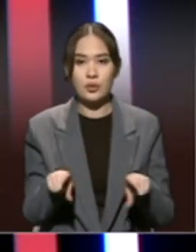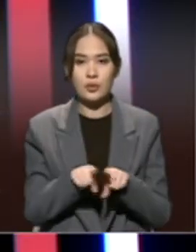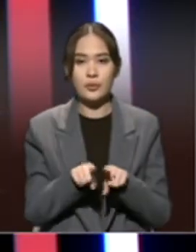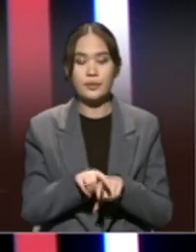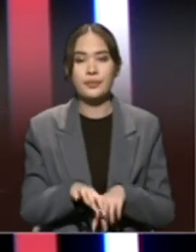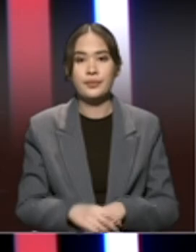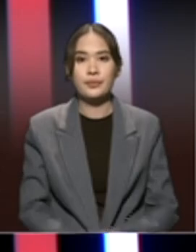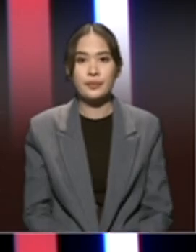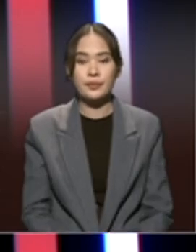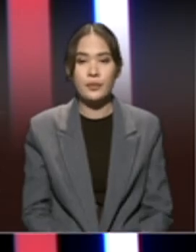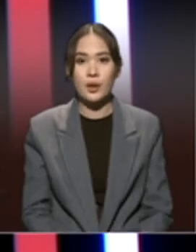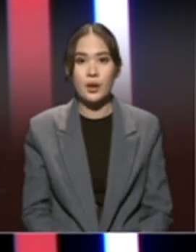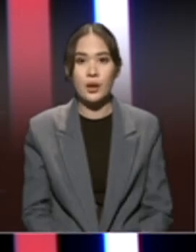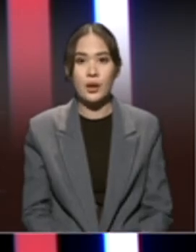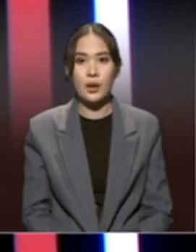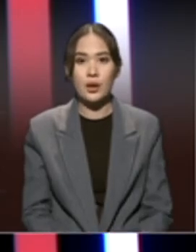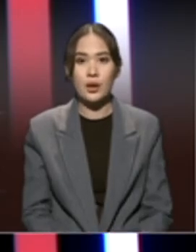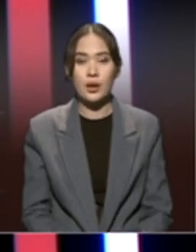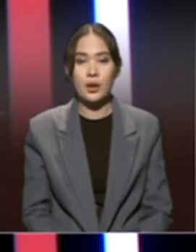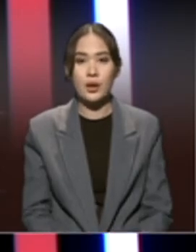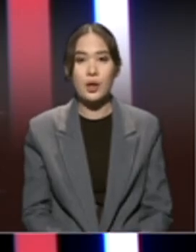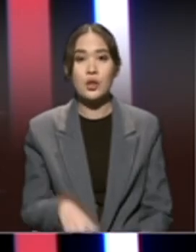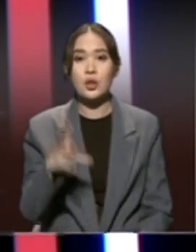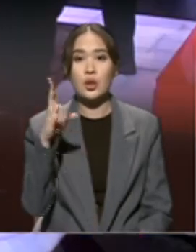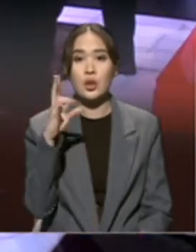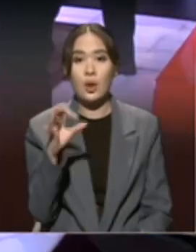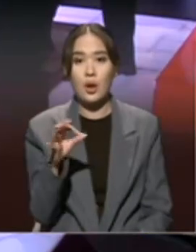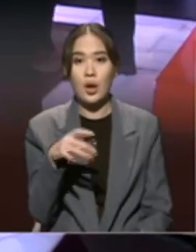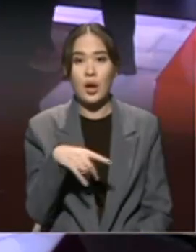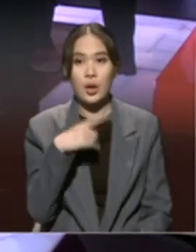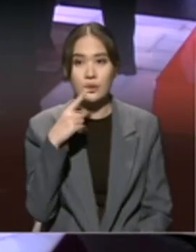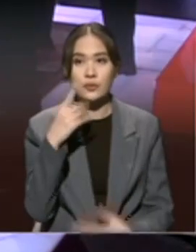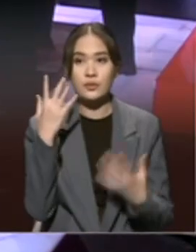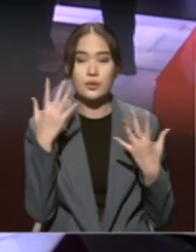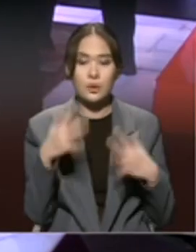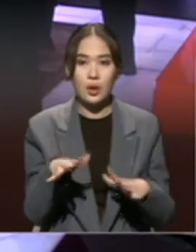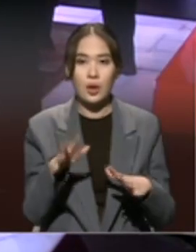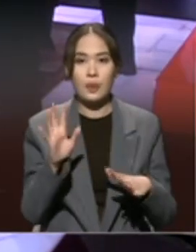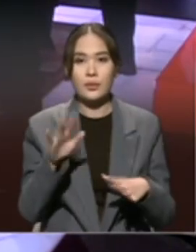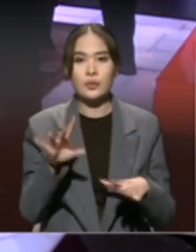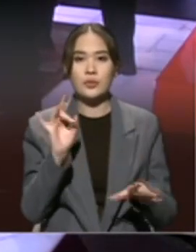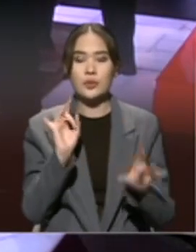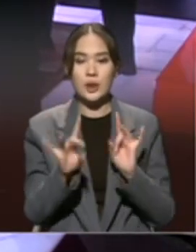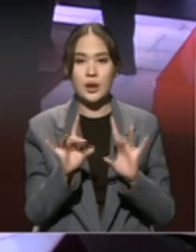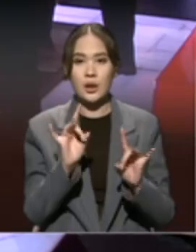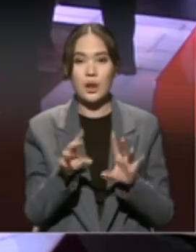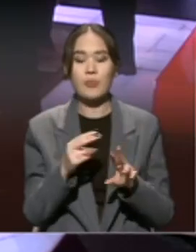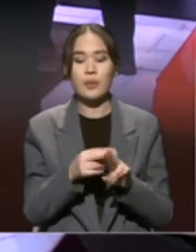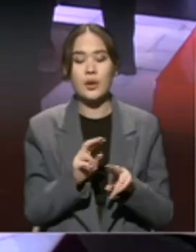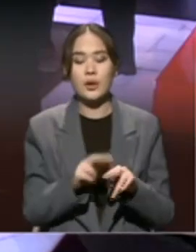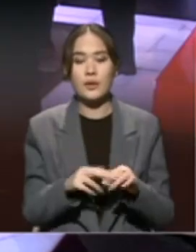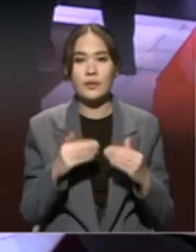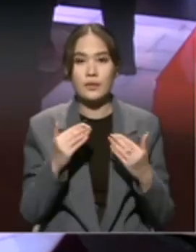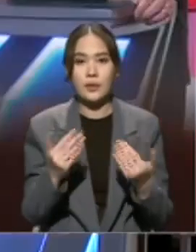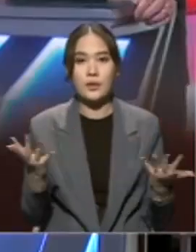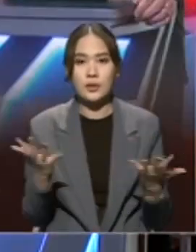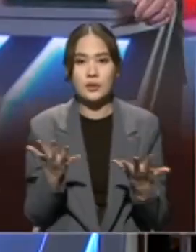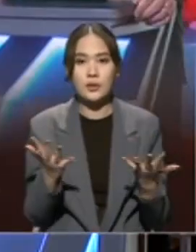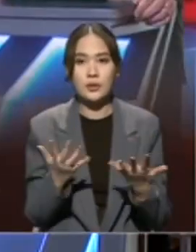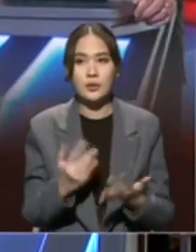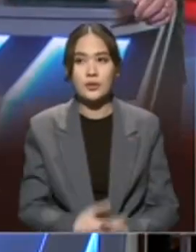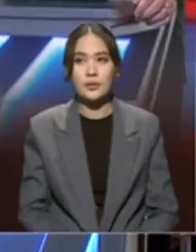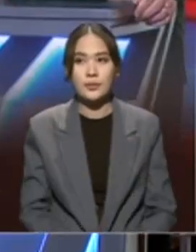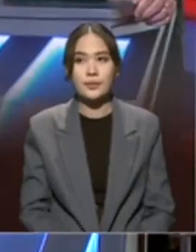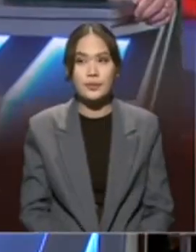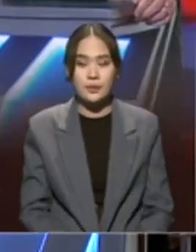болады. Айнұр ханым, бірақ дедік те, әттеген ай деп үзілістің уақытына кеттік. Қазіргі